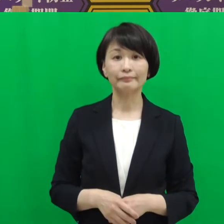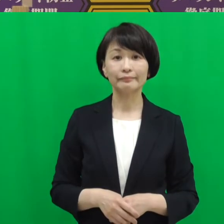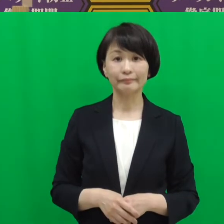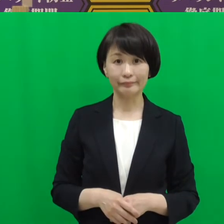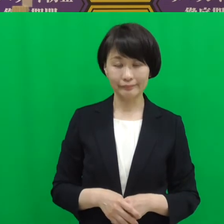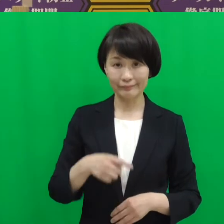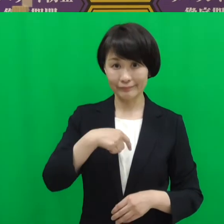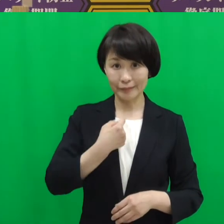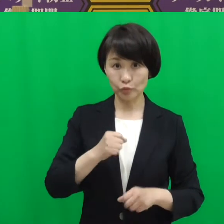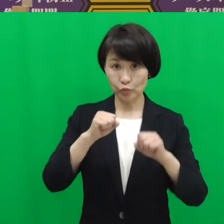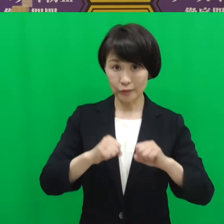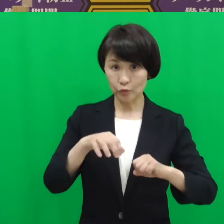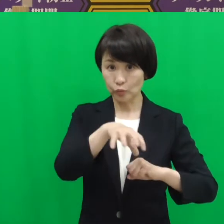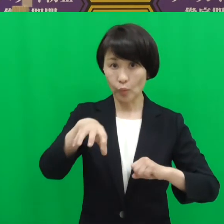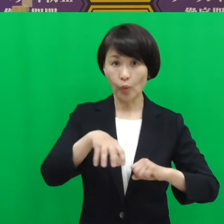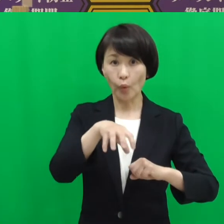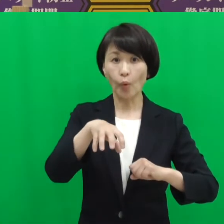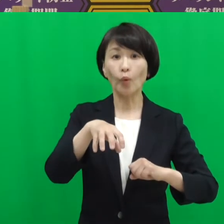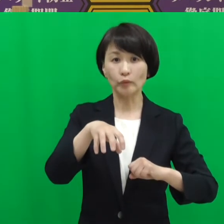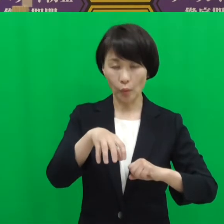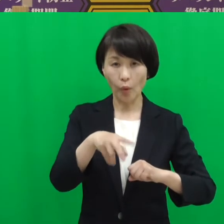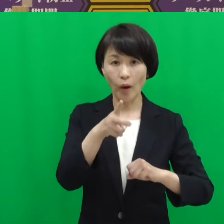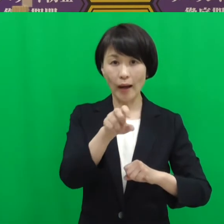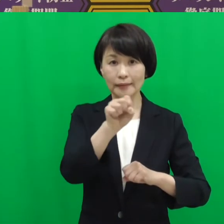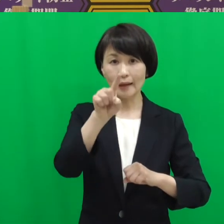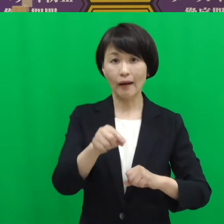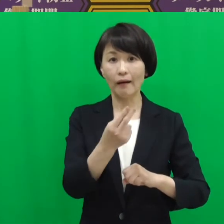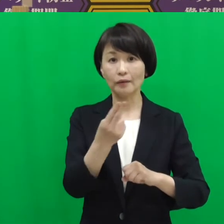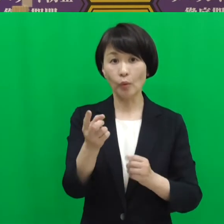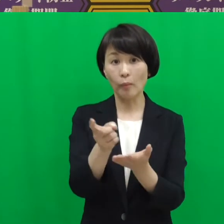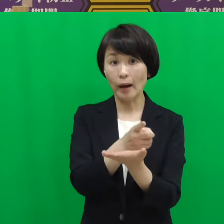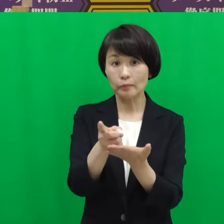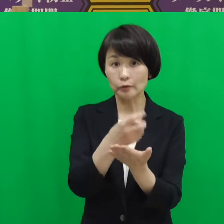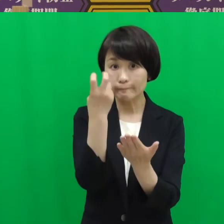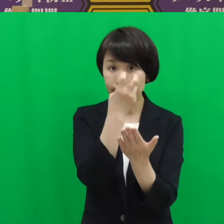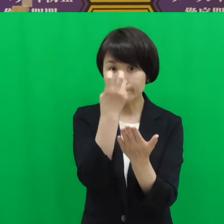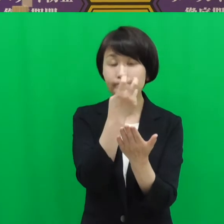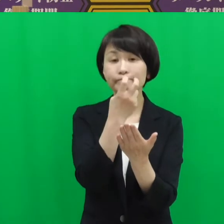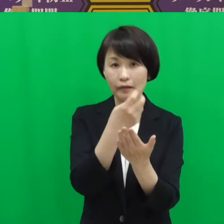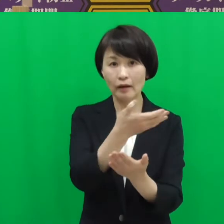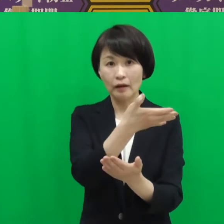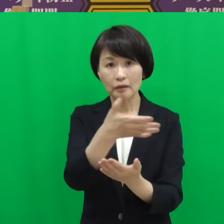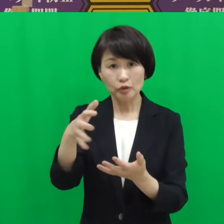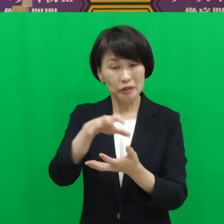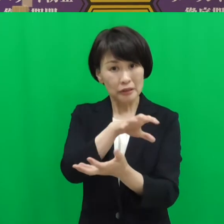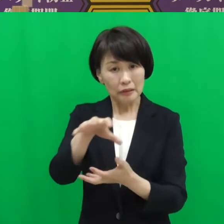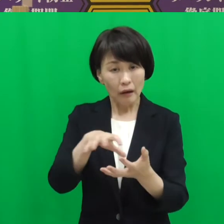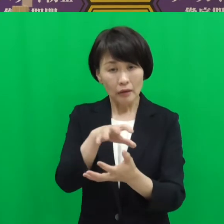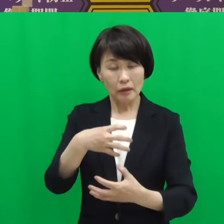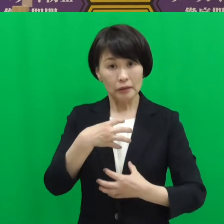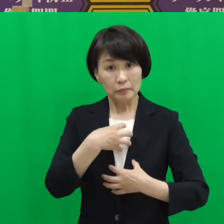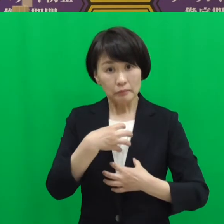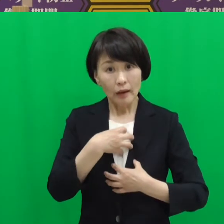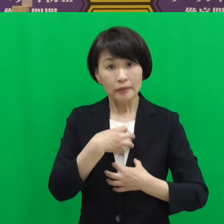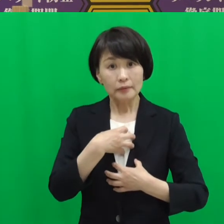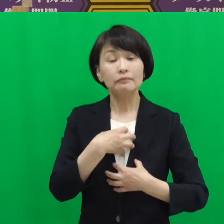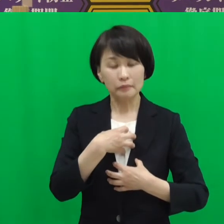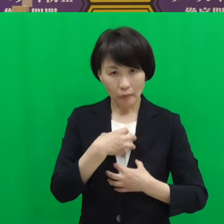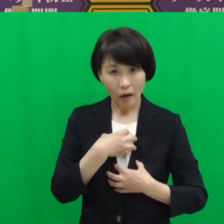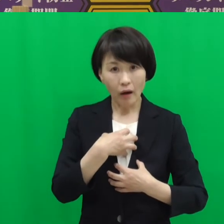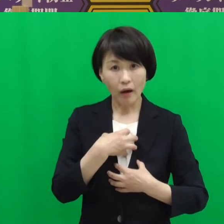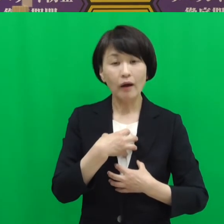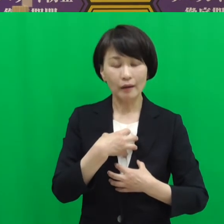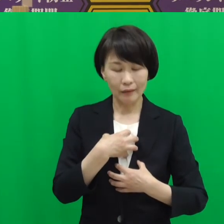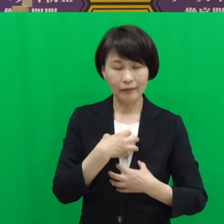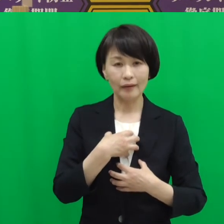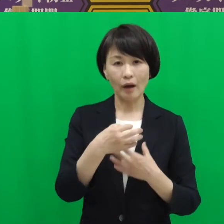それぞれ自分の住んでいる場所、ハザードマップなどを見ながらですね、水害の可能性が高いところにお住まいの方はぜひ入った方がいいというふうに